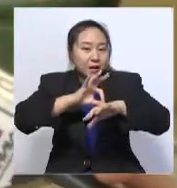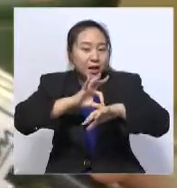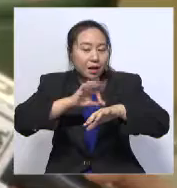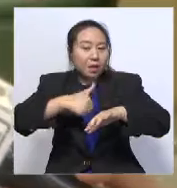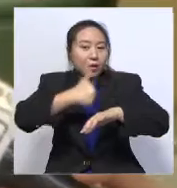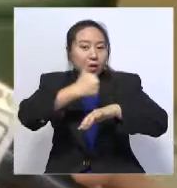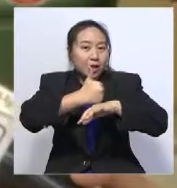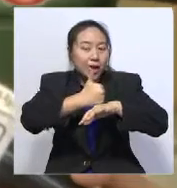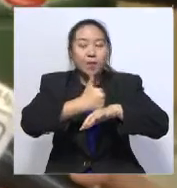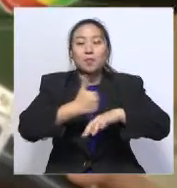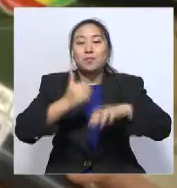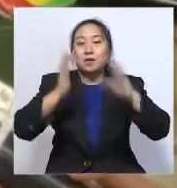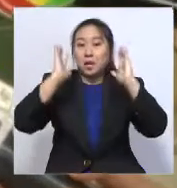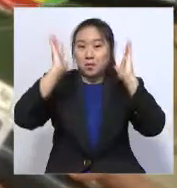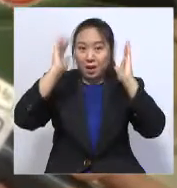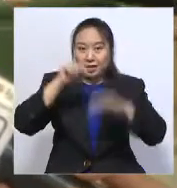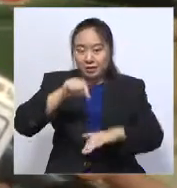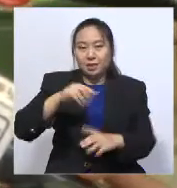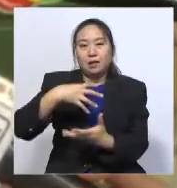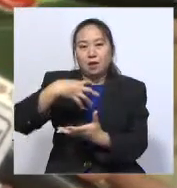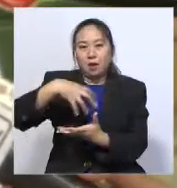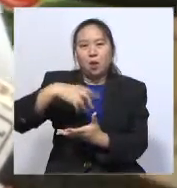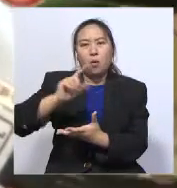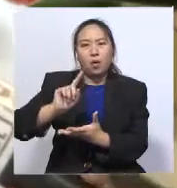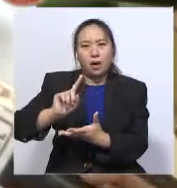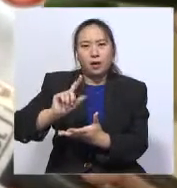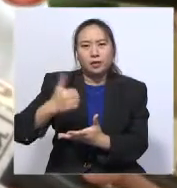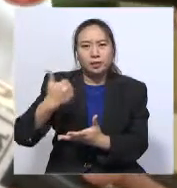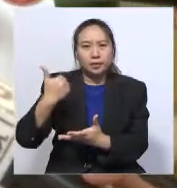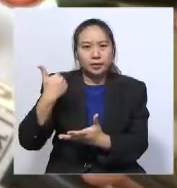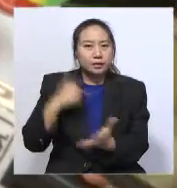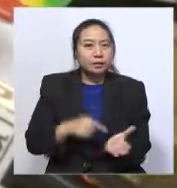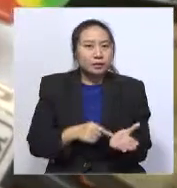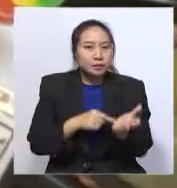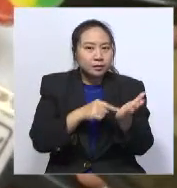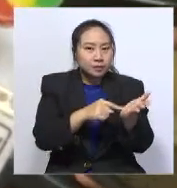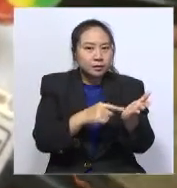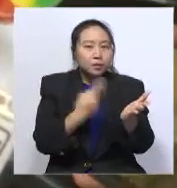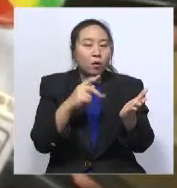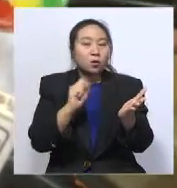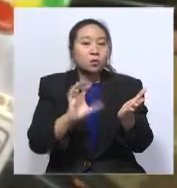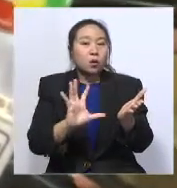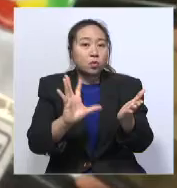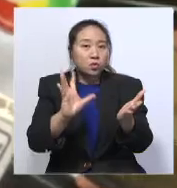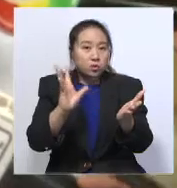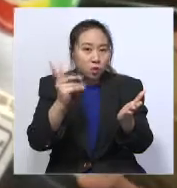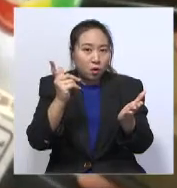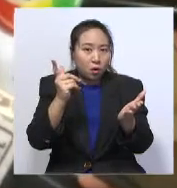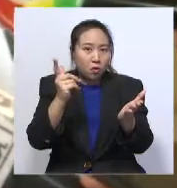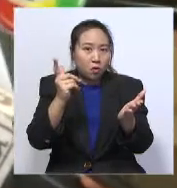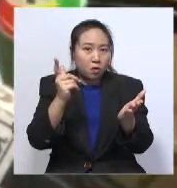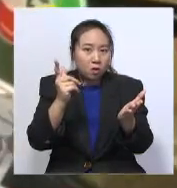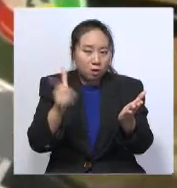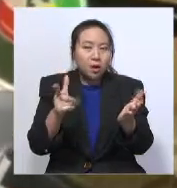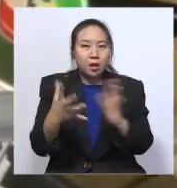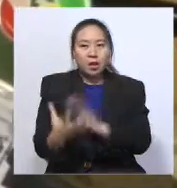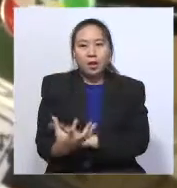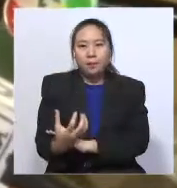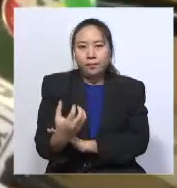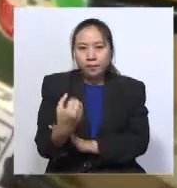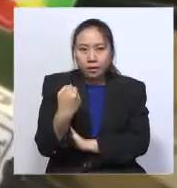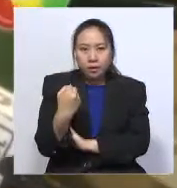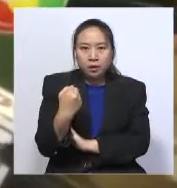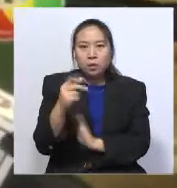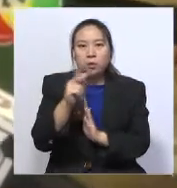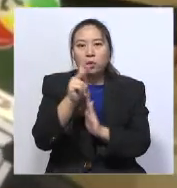ในตำแหน่งอธิบดีกรมประชาสัมพันธ์ค่ะก็ออกมาเปิดเผยถึงกรณีที่เสนอให้คณะรักษาความสงบแห่งชาติหรือว่าคสช.ใช้อำนา